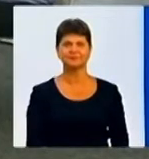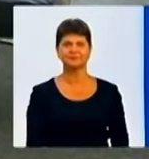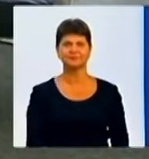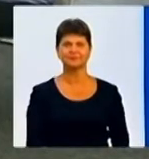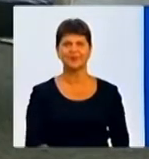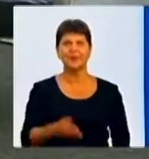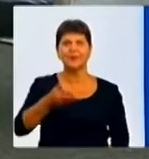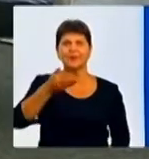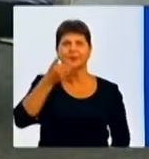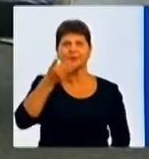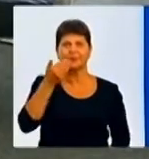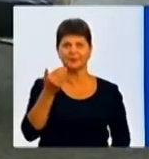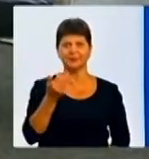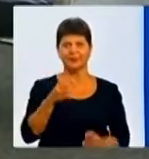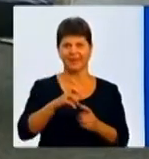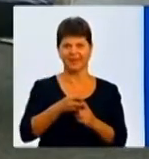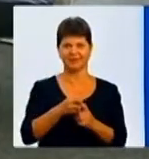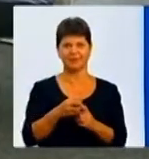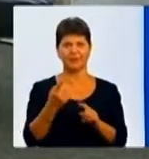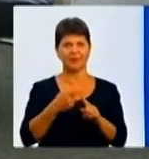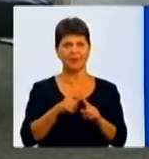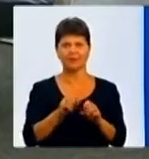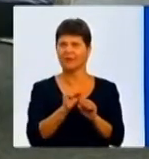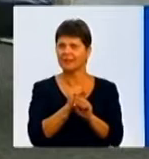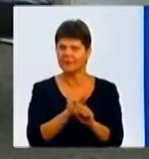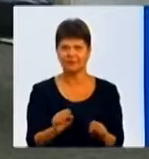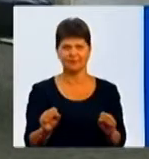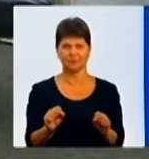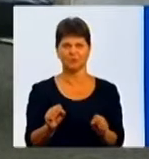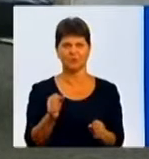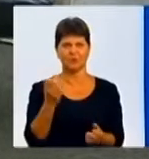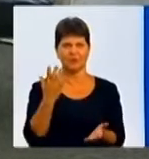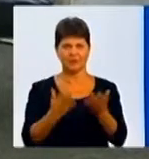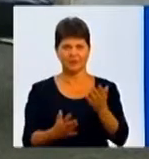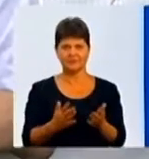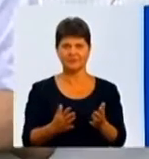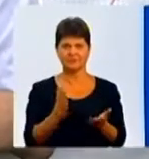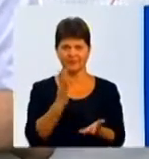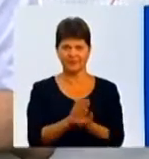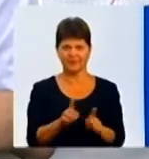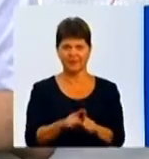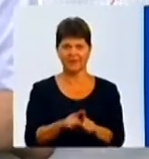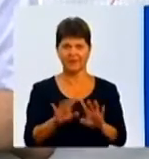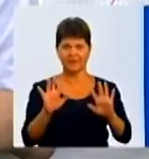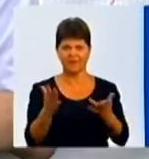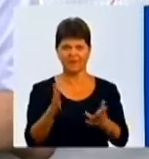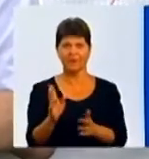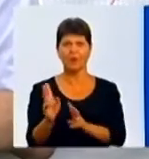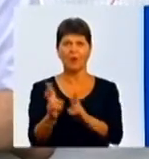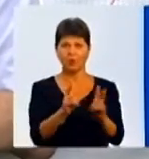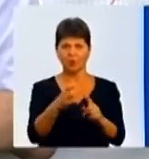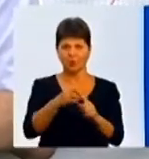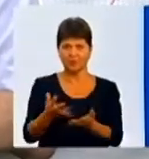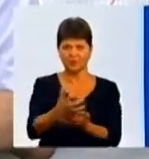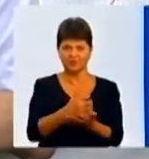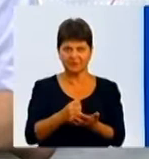От, але ж це призвело до того, тому в ніякому разі, навіть якщо і трапляються такі випадки, то той, хто збирає, має знати, що на